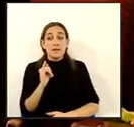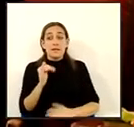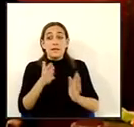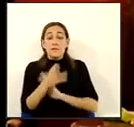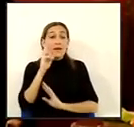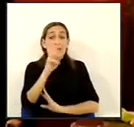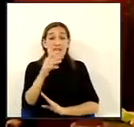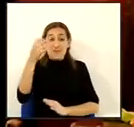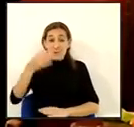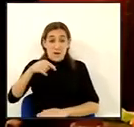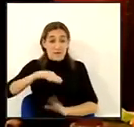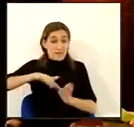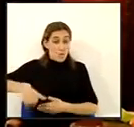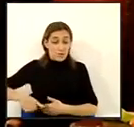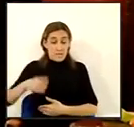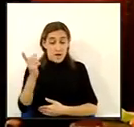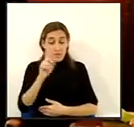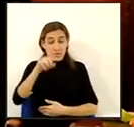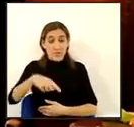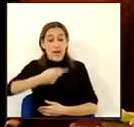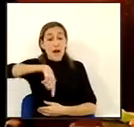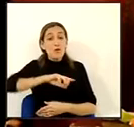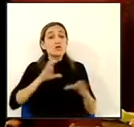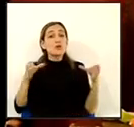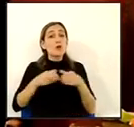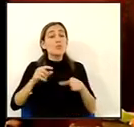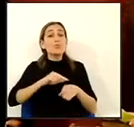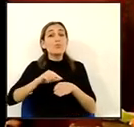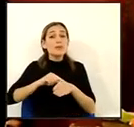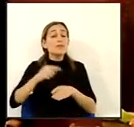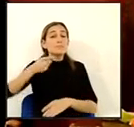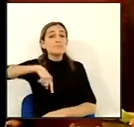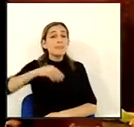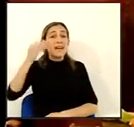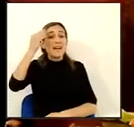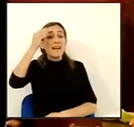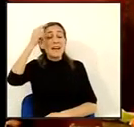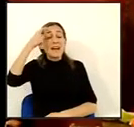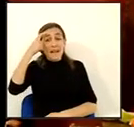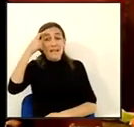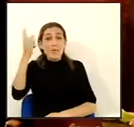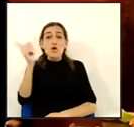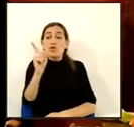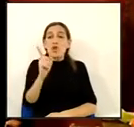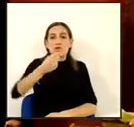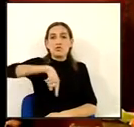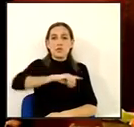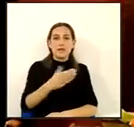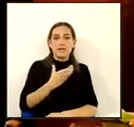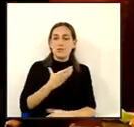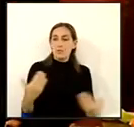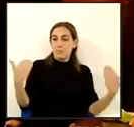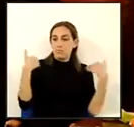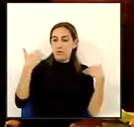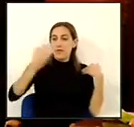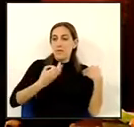segurament no serà l'última. El nostre grup municipal creiem que no és ni ha de ser el consistori biguetà qui hagi de solucionar els problemes